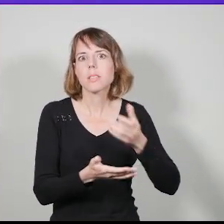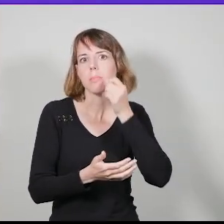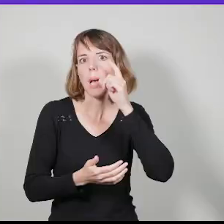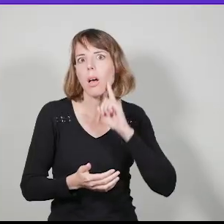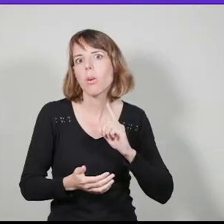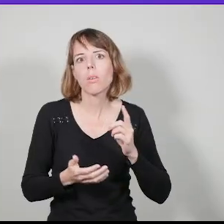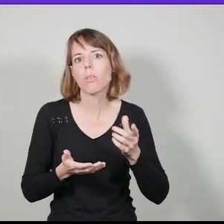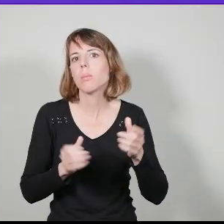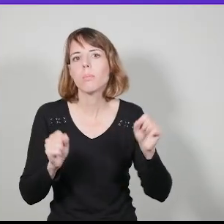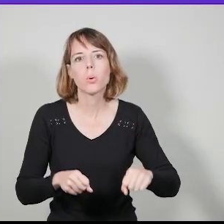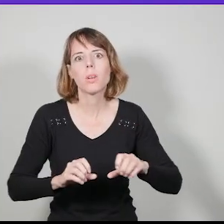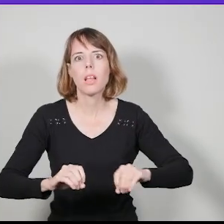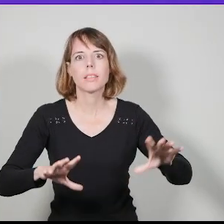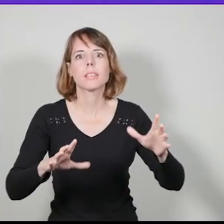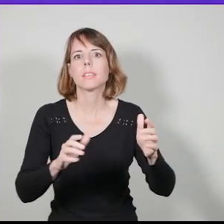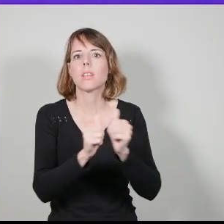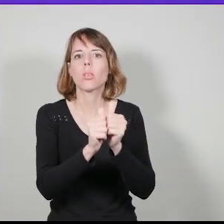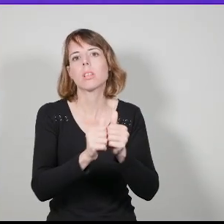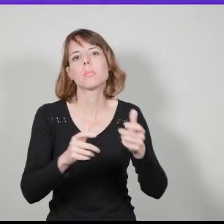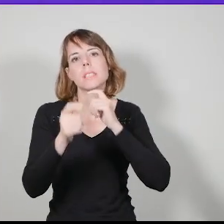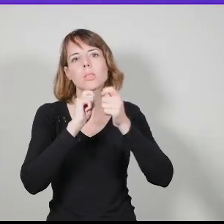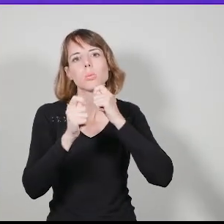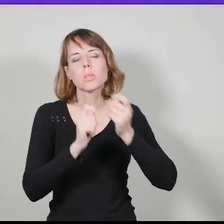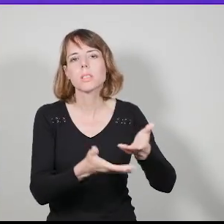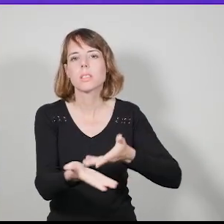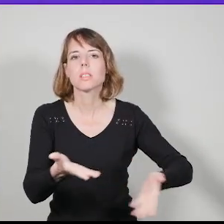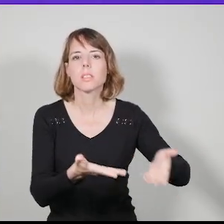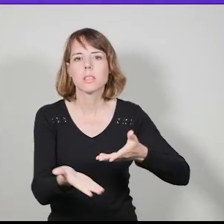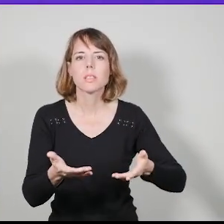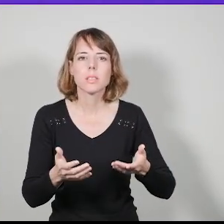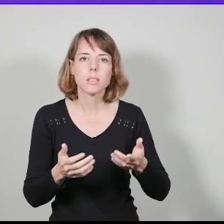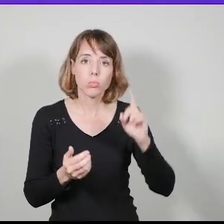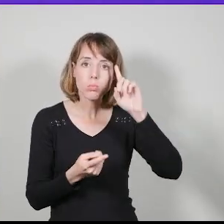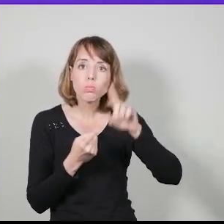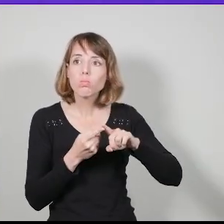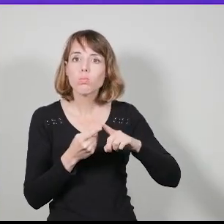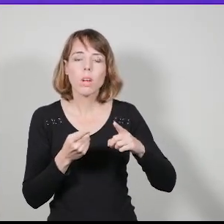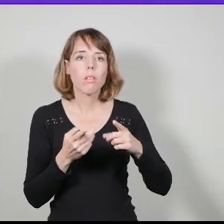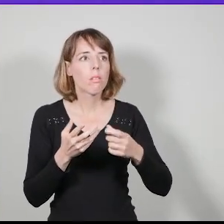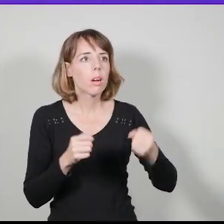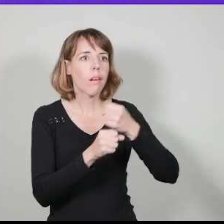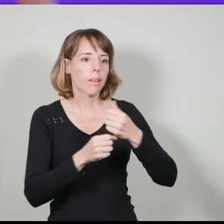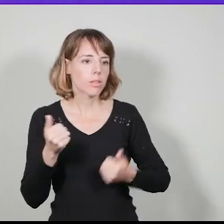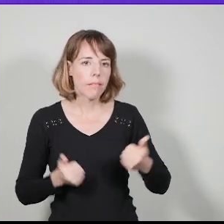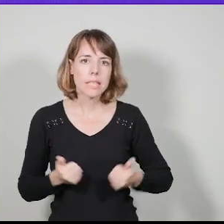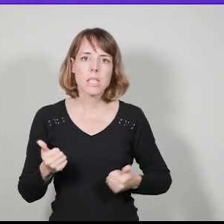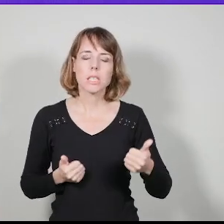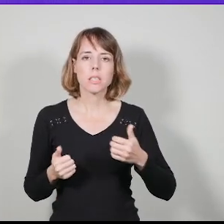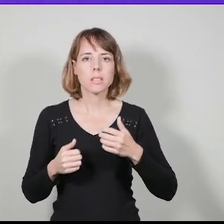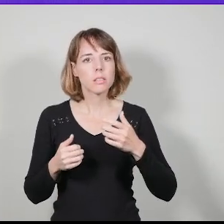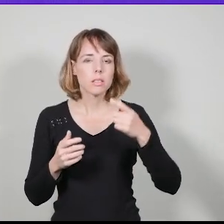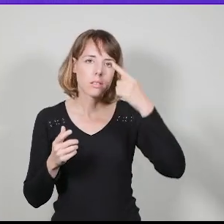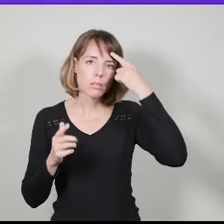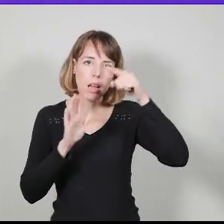régulièrement, des réunions à la fois pour concevoir le service, de quoi on parle, quelles sont les questions